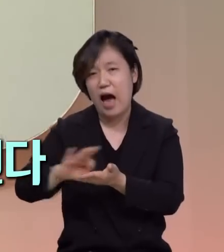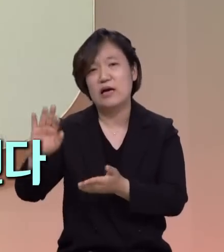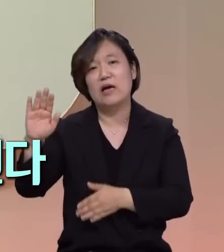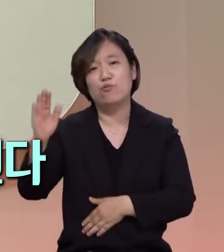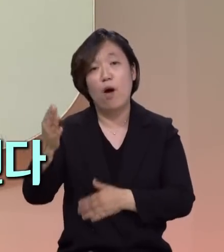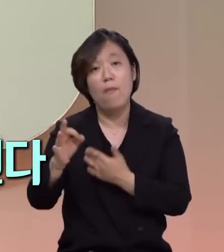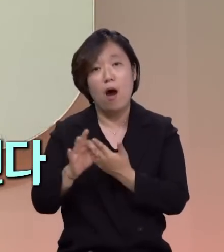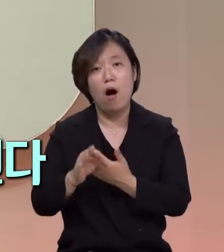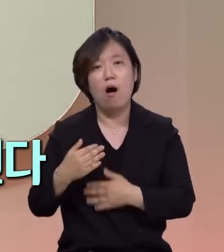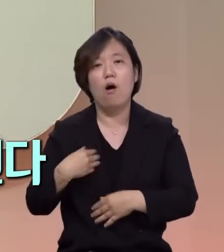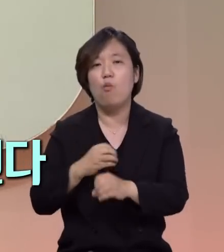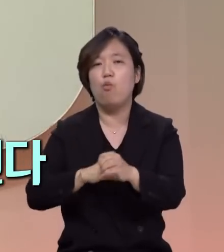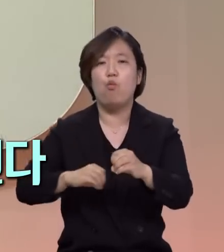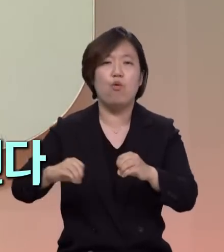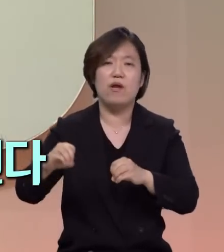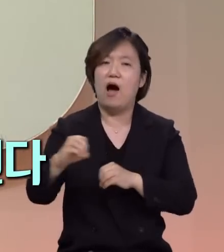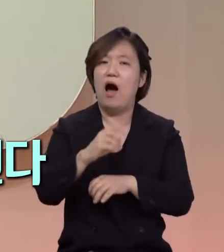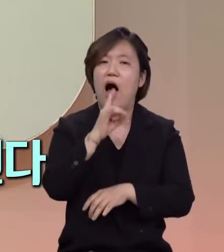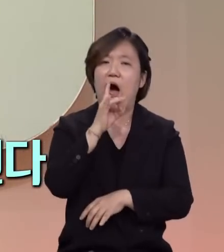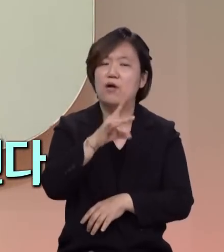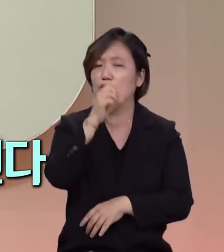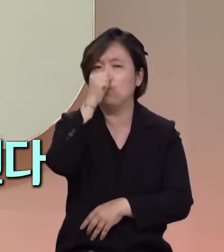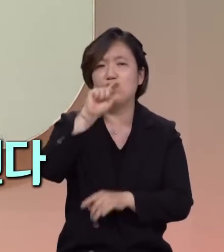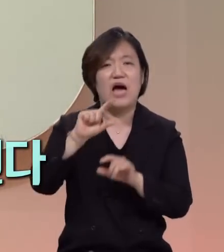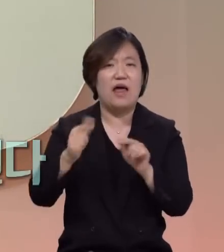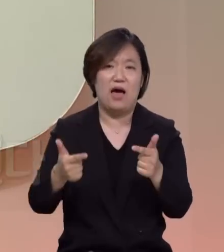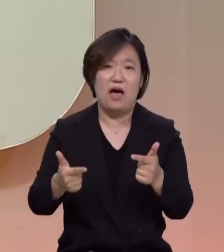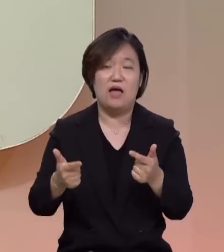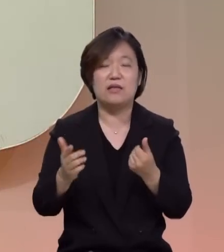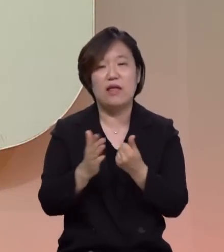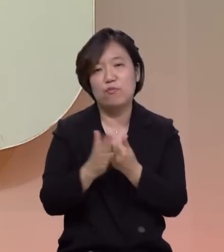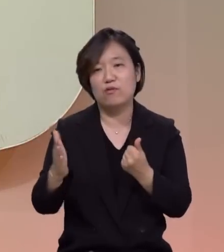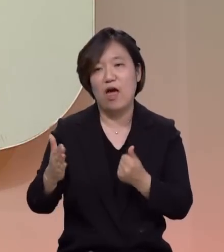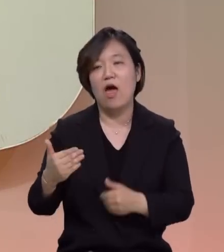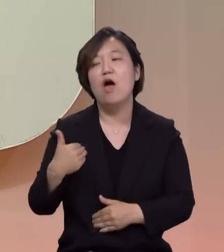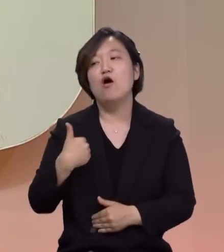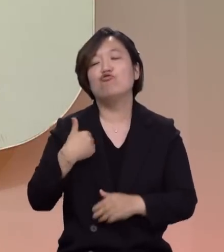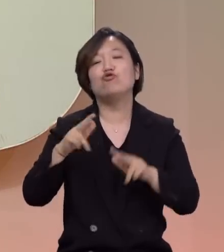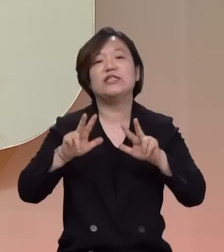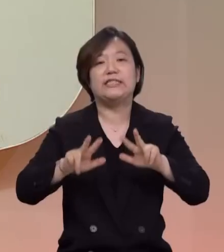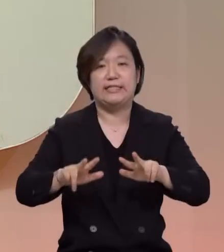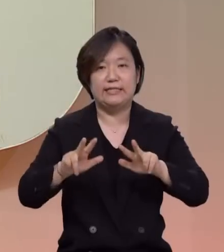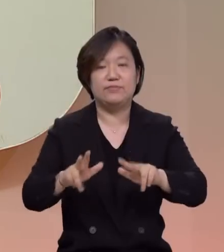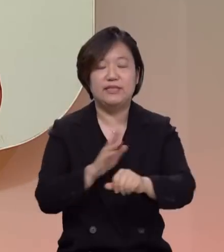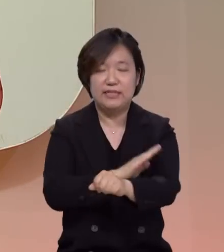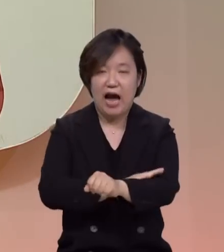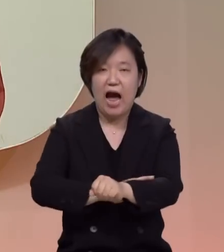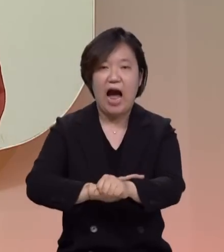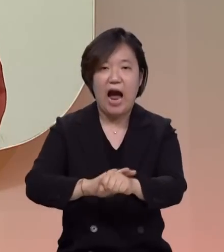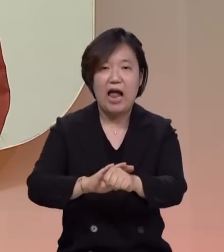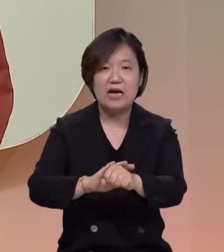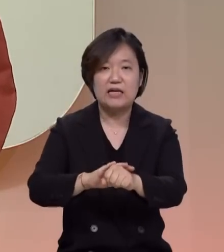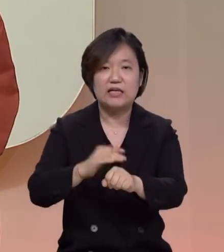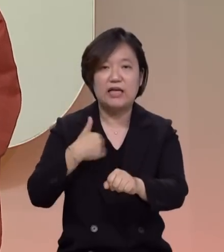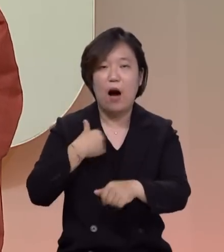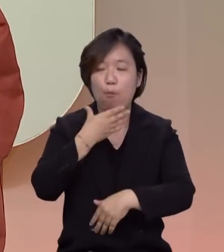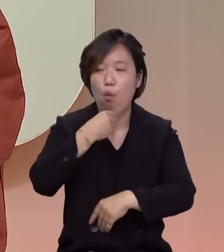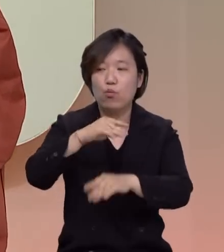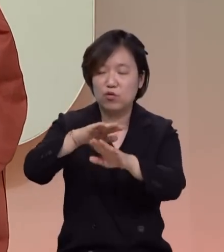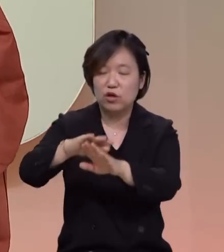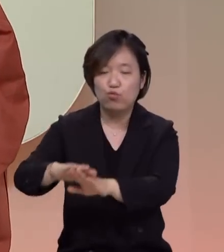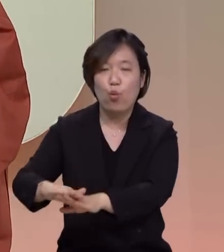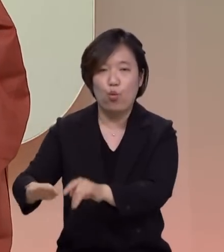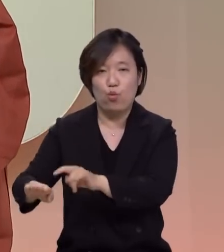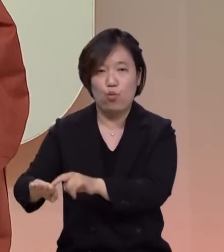큰 화가 닥친다고 했잖습니까 잠깐 우리가 이따 잘 보관하고 있다가 정말 필요할 때